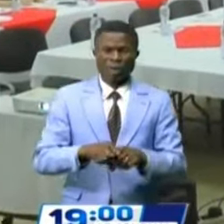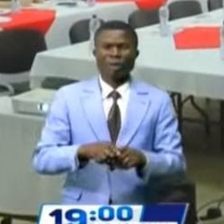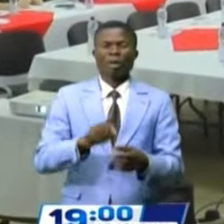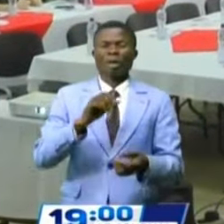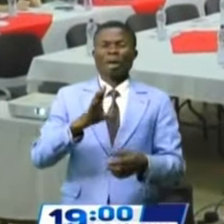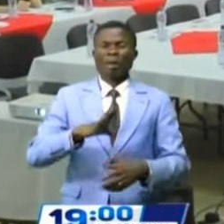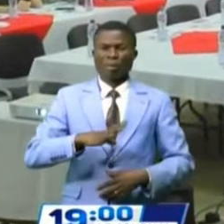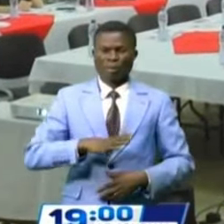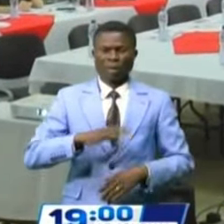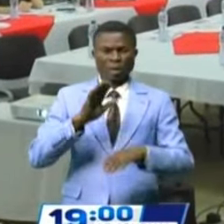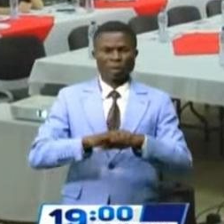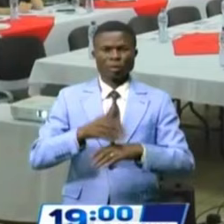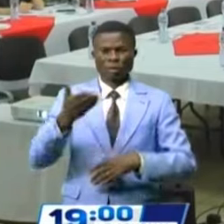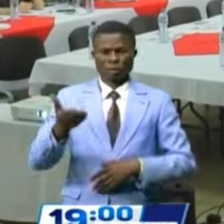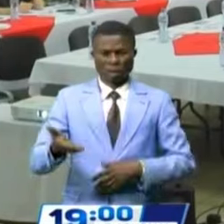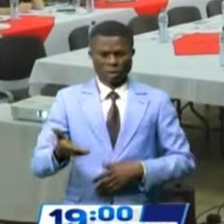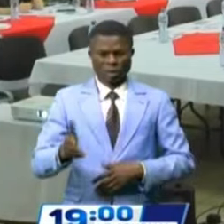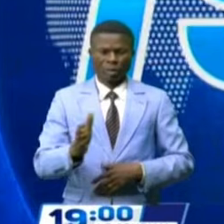chocs qu'ils subissent.